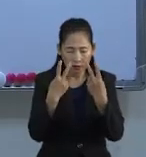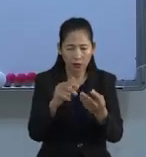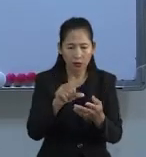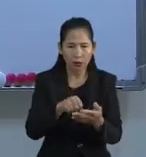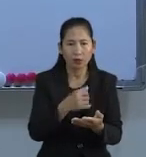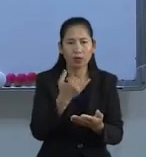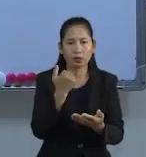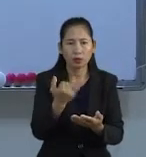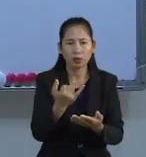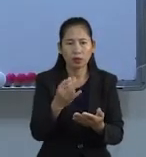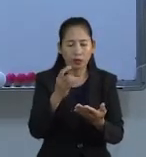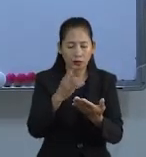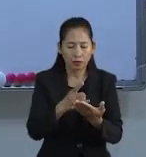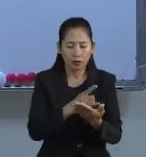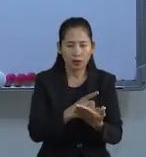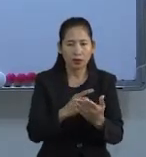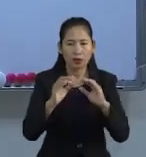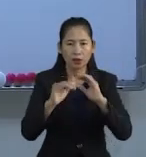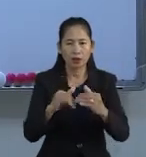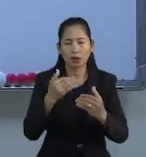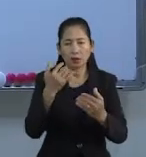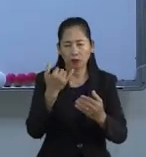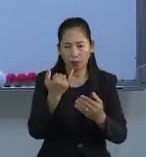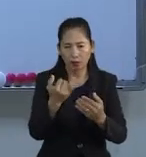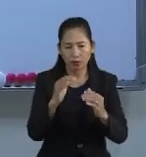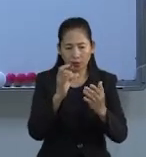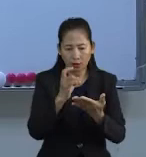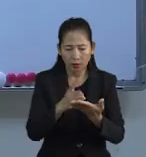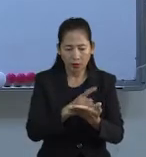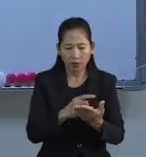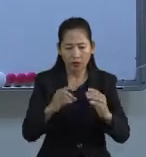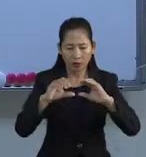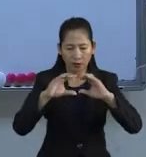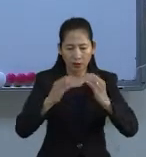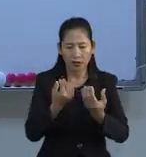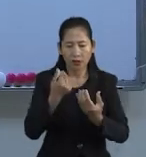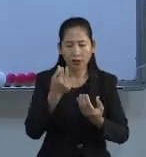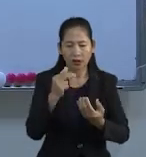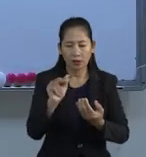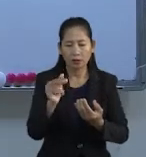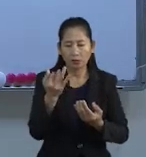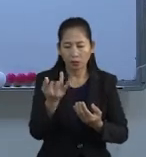tì bồ mùi mê riêng nâng nơi cái này hay là con á hai mê riêng này anh cứ